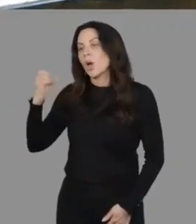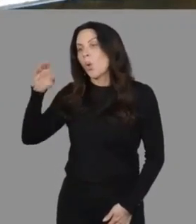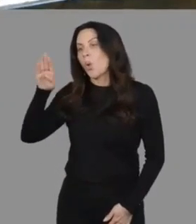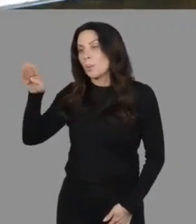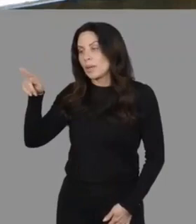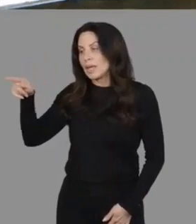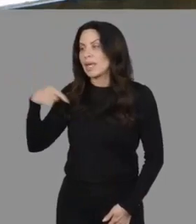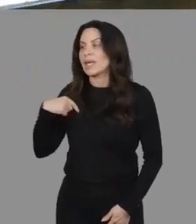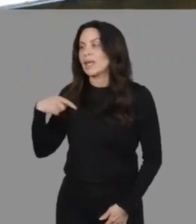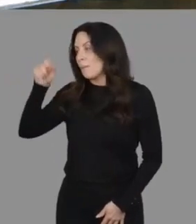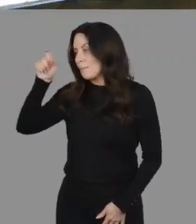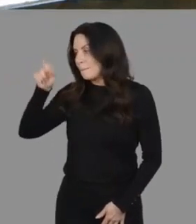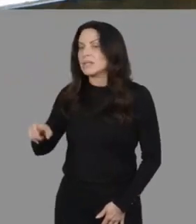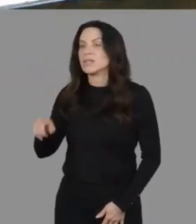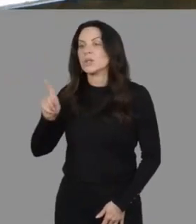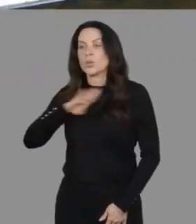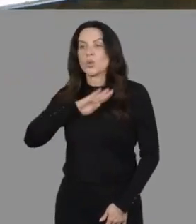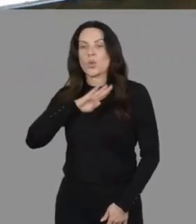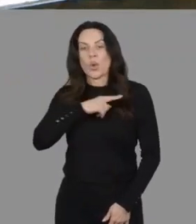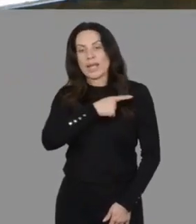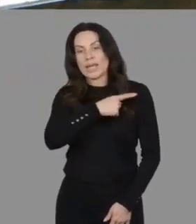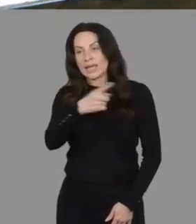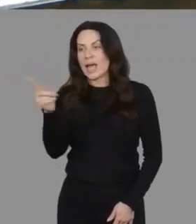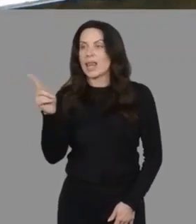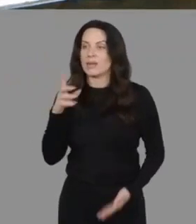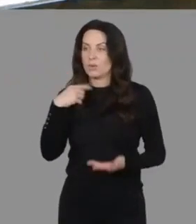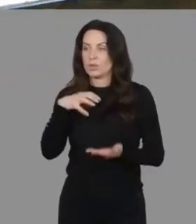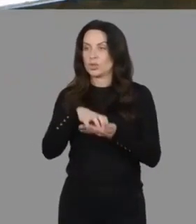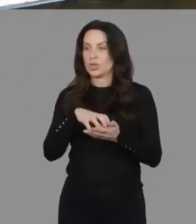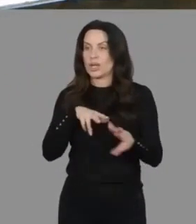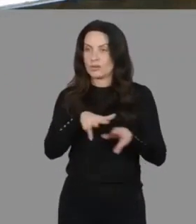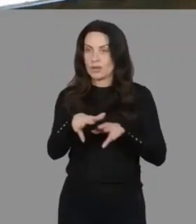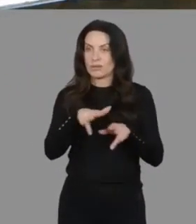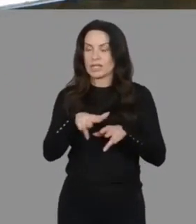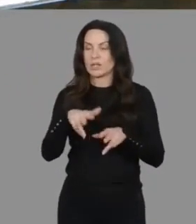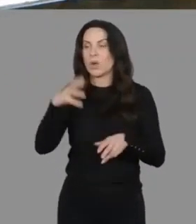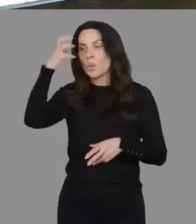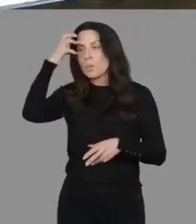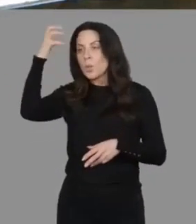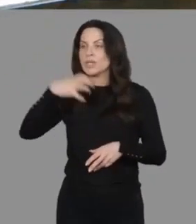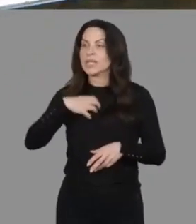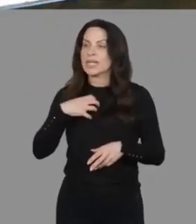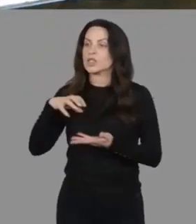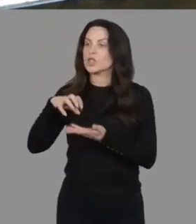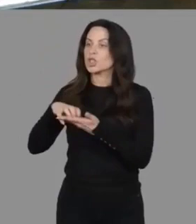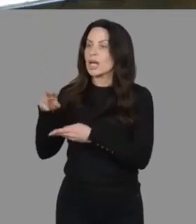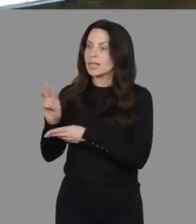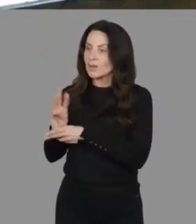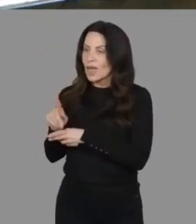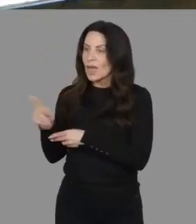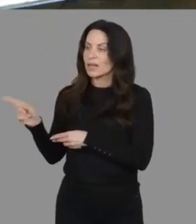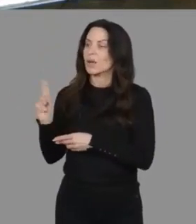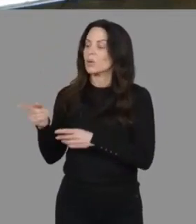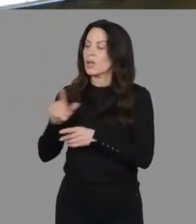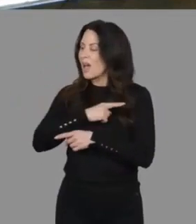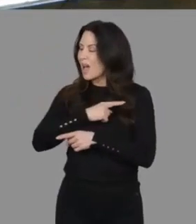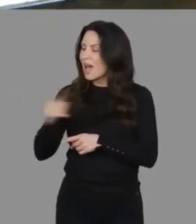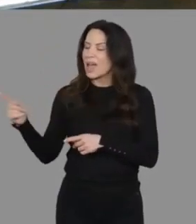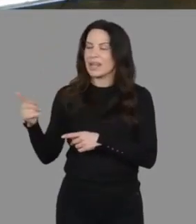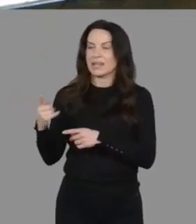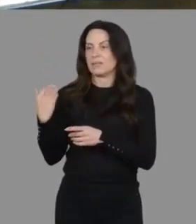persönlich, ich bin allen Kolleginnen und Kollegen der Stadtverwaltung, der Münchenklinik, der Stadtwerke und allen Menschen, die im vergangenen